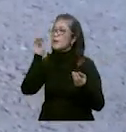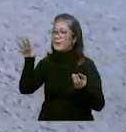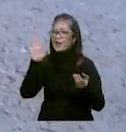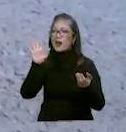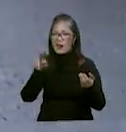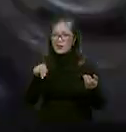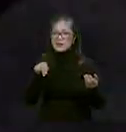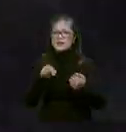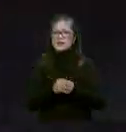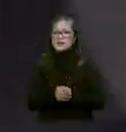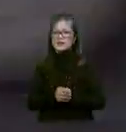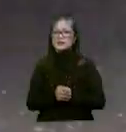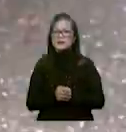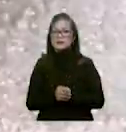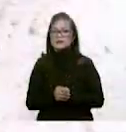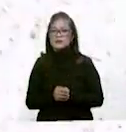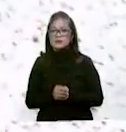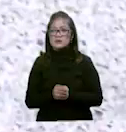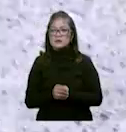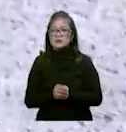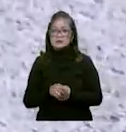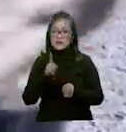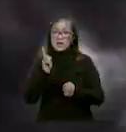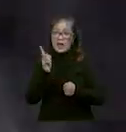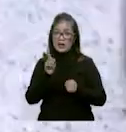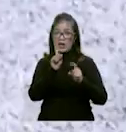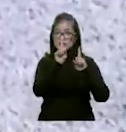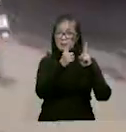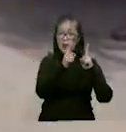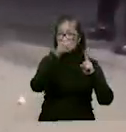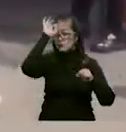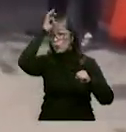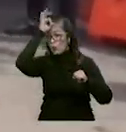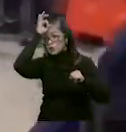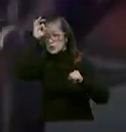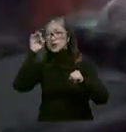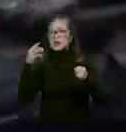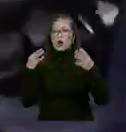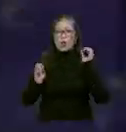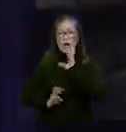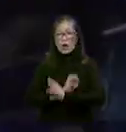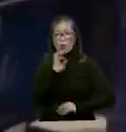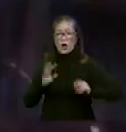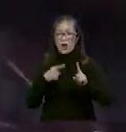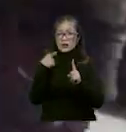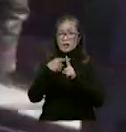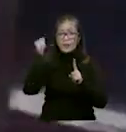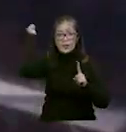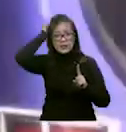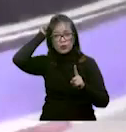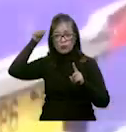Akibat ledakan bom bunuh diri di Polsek Astana Anyar, 11 anggota polisi terluka, termasuk satu ibu yang tengah melintas di depan polsek.